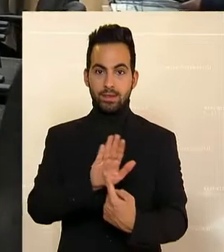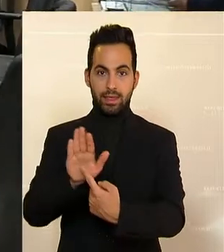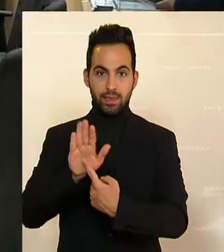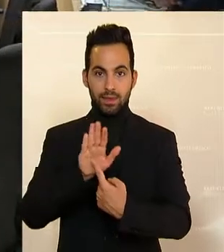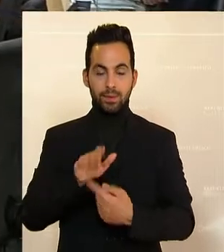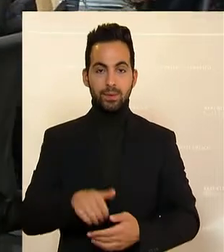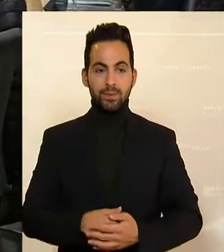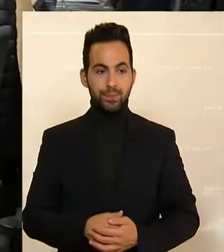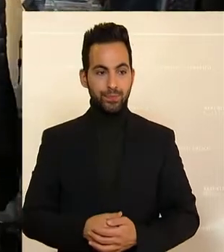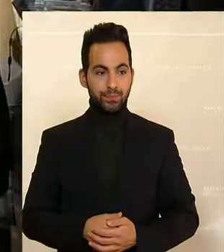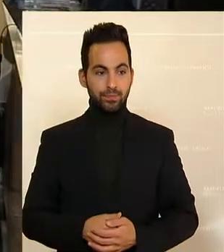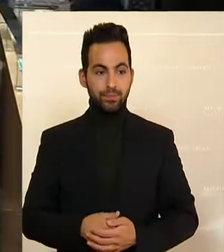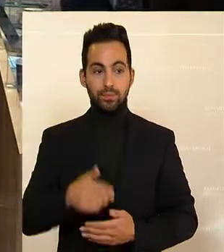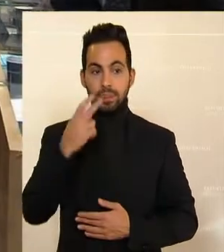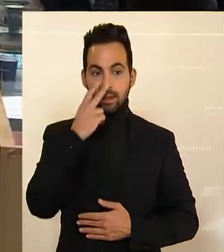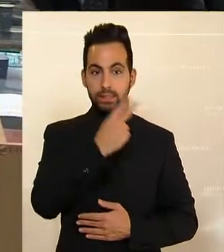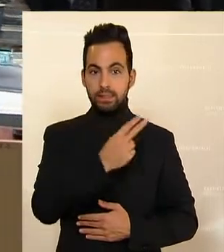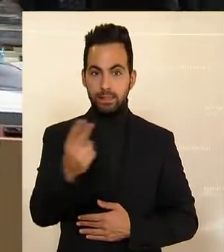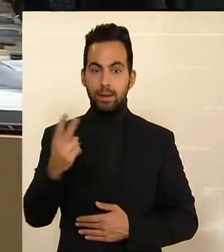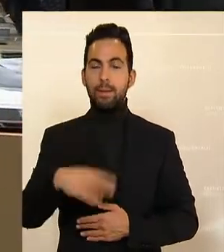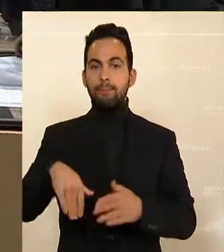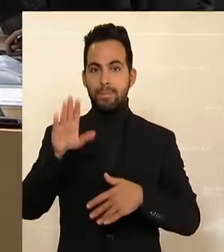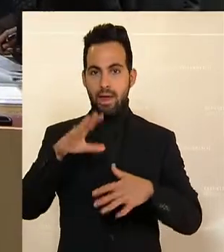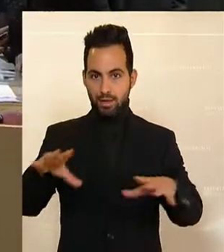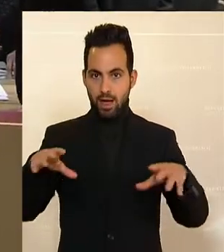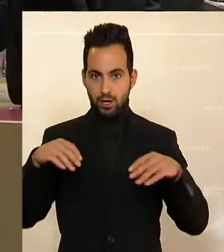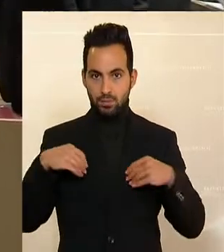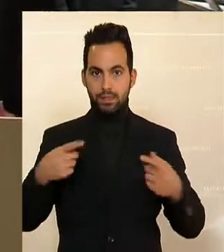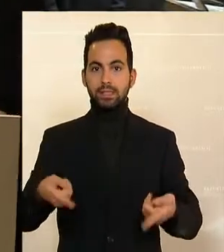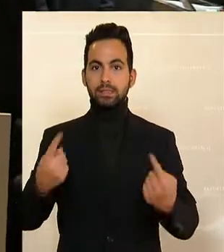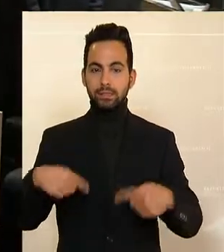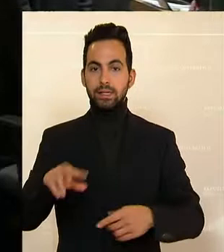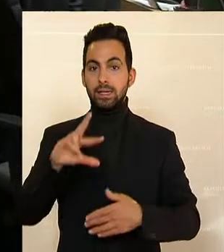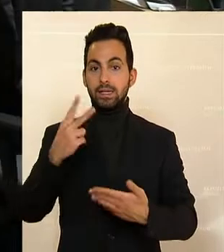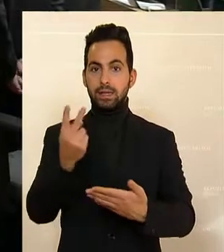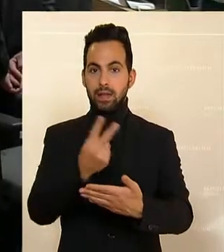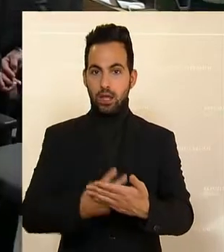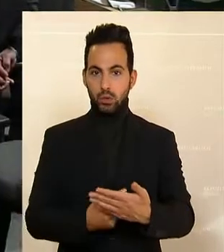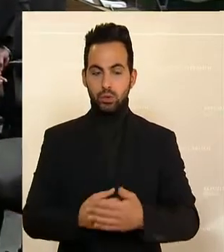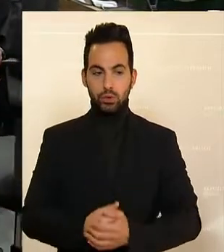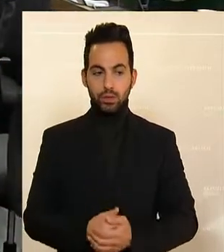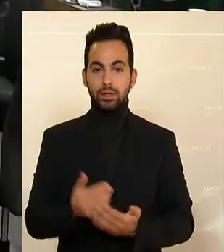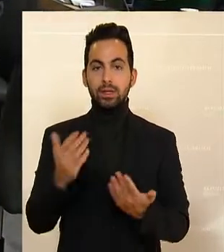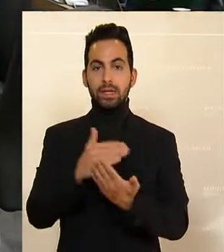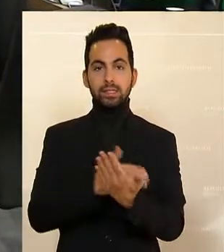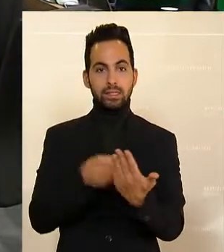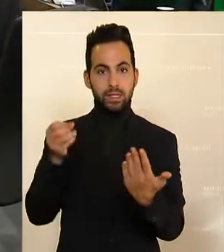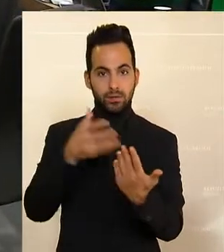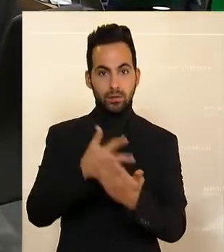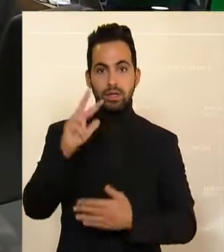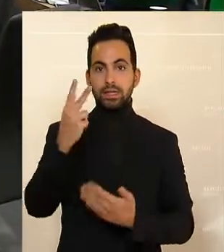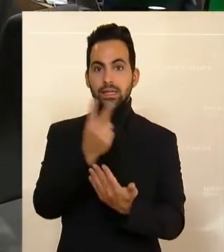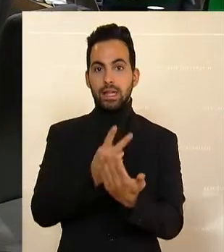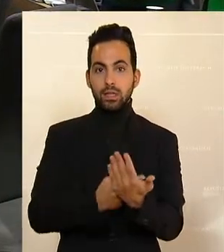zustimmendes Zeichen. Das ist mit Mehrheit angenommen. Wir kommen zugleich zur dritten Lesung. Der Gesetzentwurf ist in